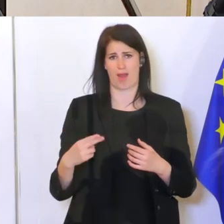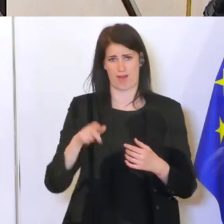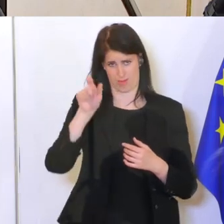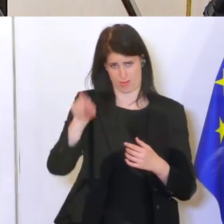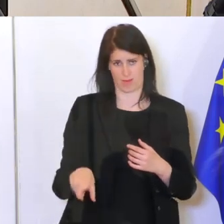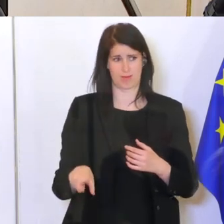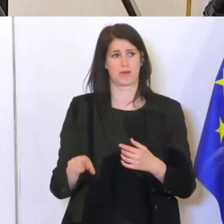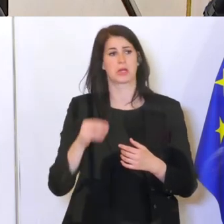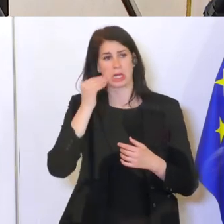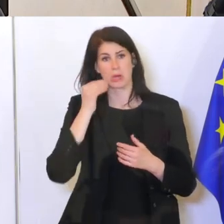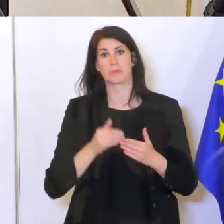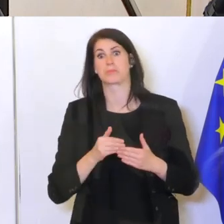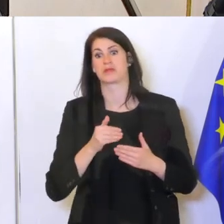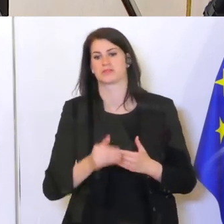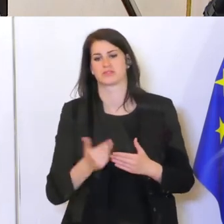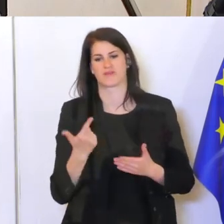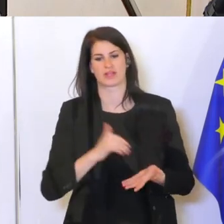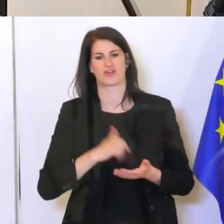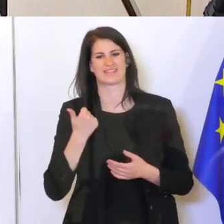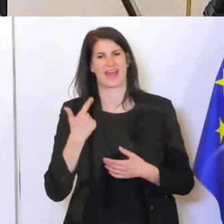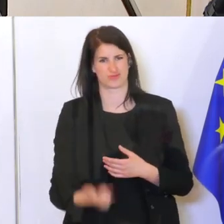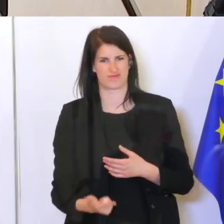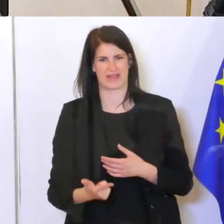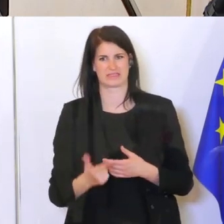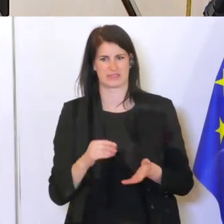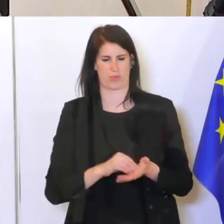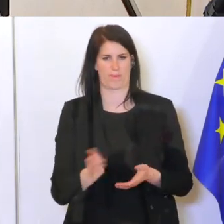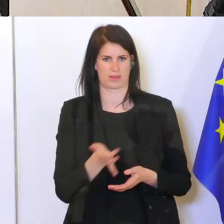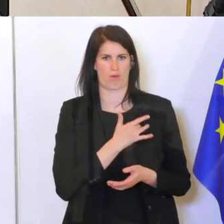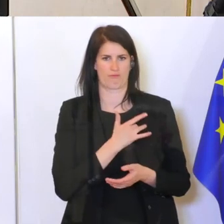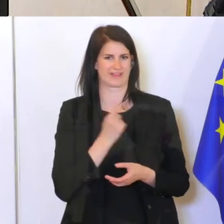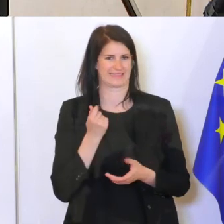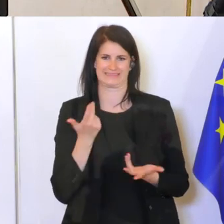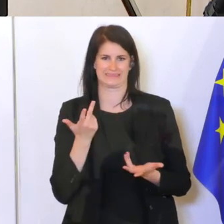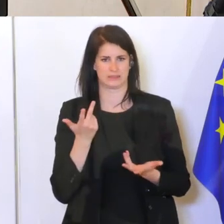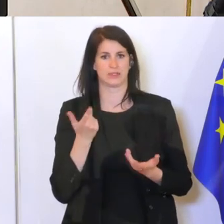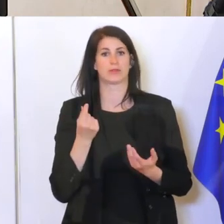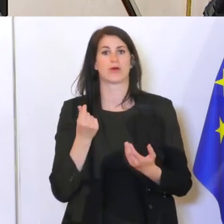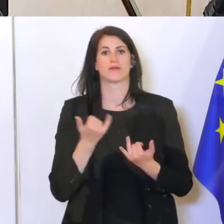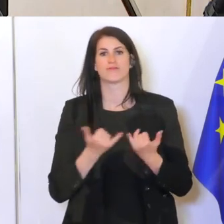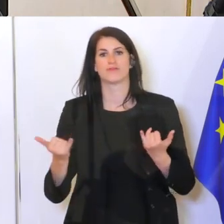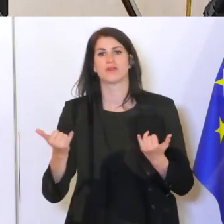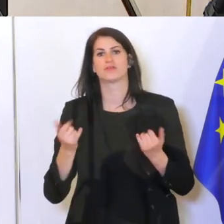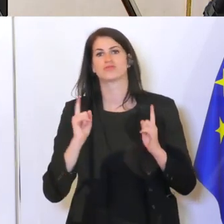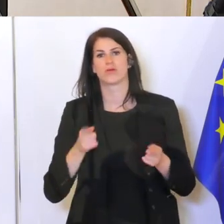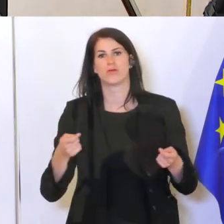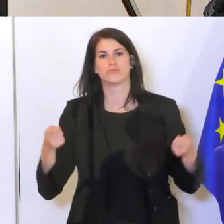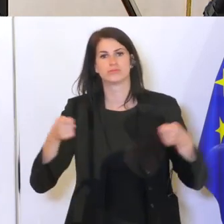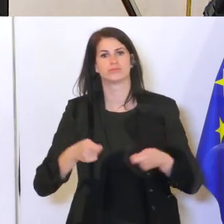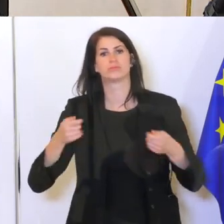2021 hineingehen. Sind dann diese 6 Monate genug? Hat man sich schon überlegt, wie das weitergehen kann?